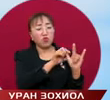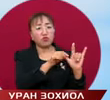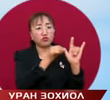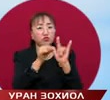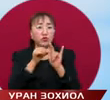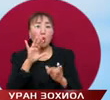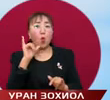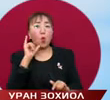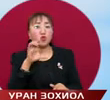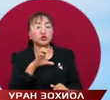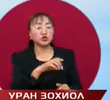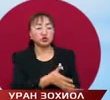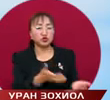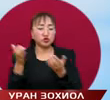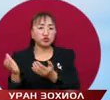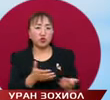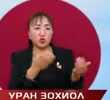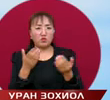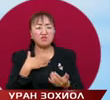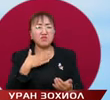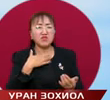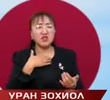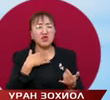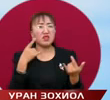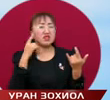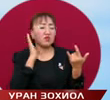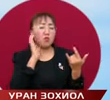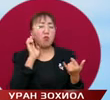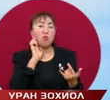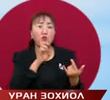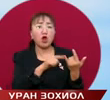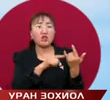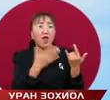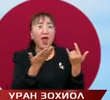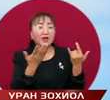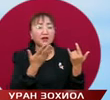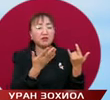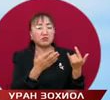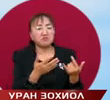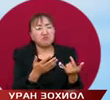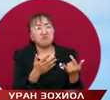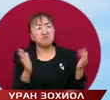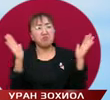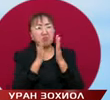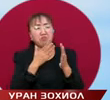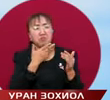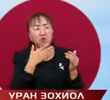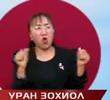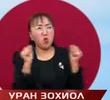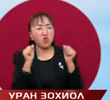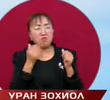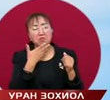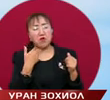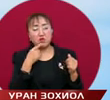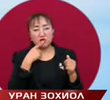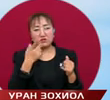асуухад зуднаар алга болсон хэмээн томжиргүй хэлв. Чухам хаан яаж эндсэнийг хин хэрхэн